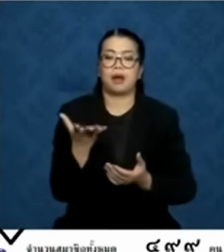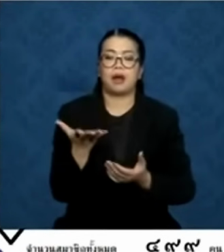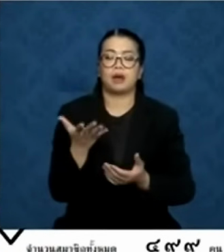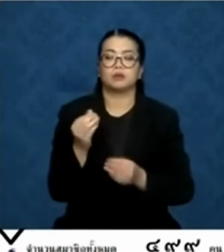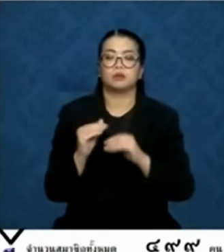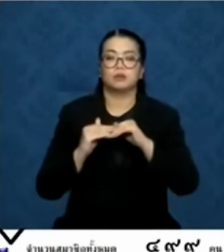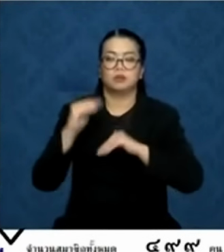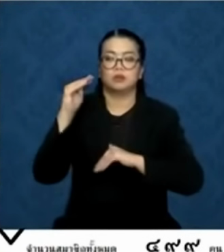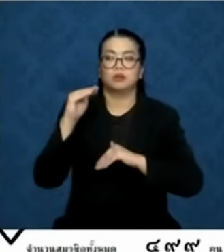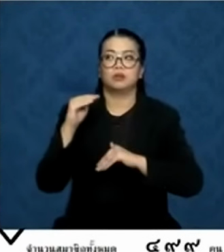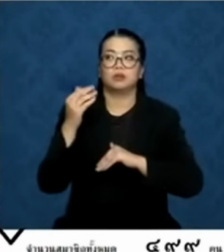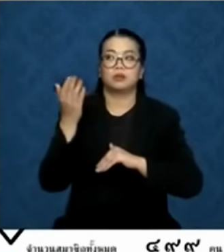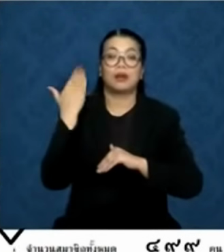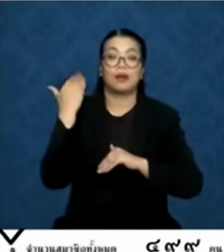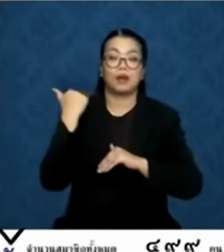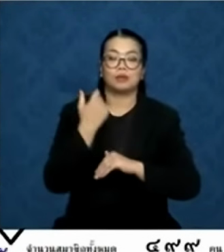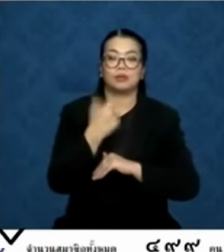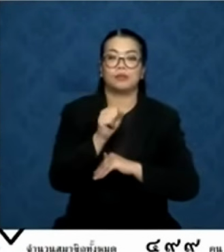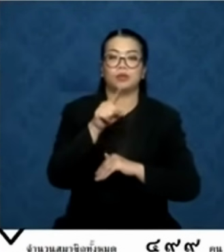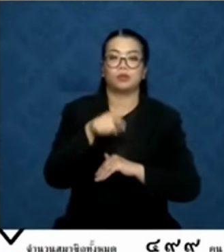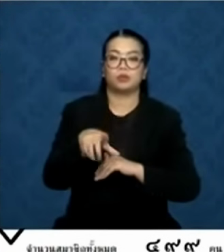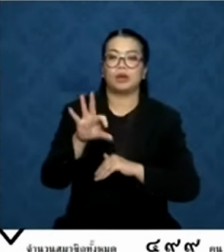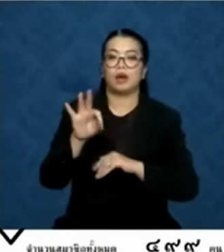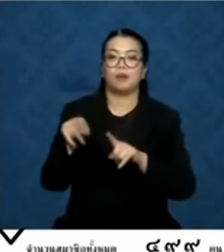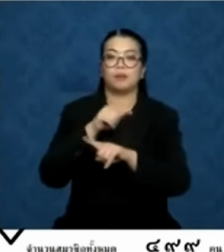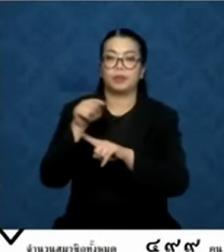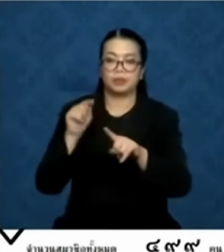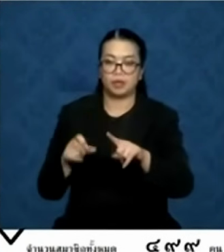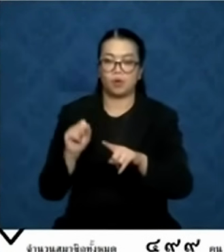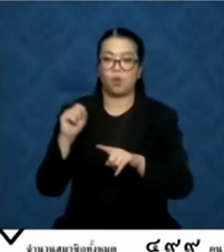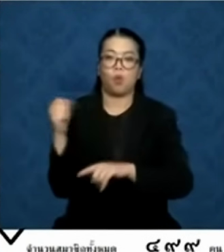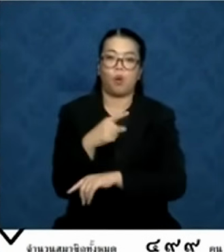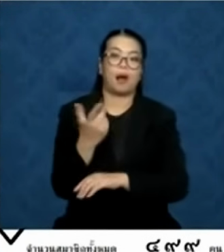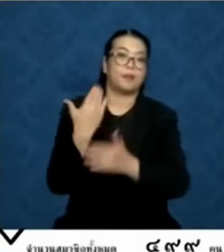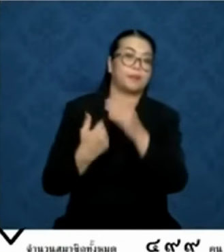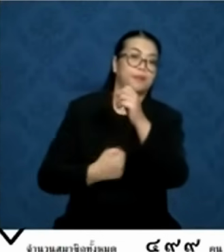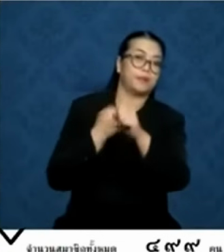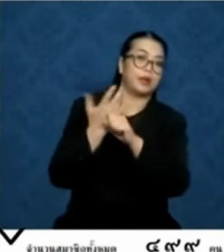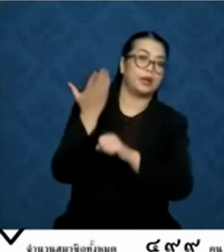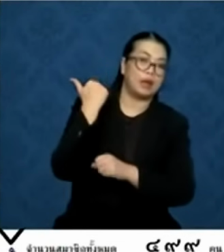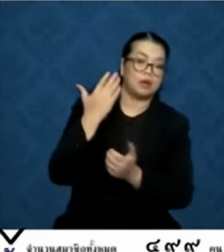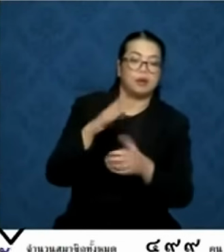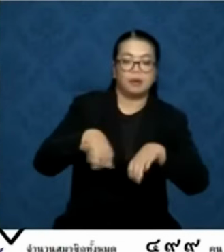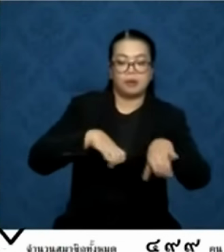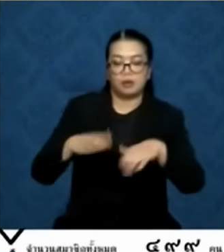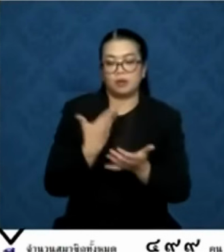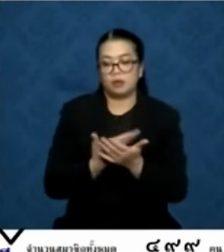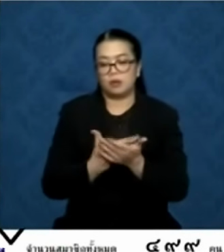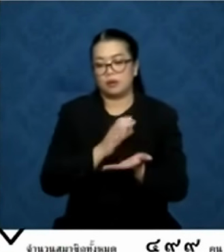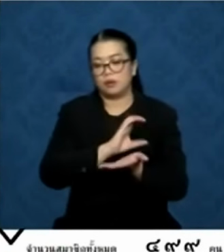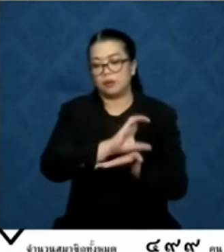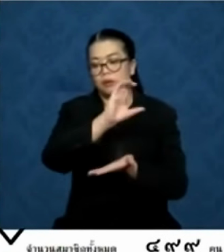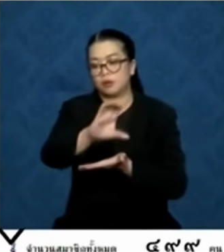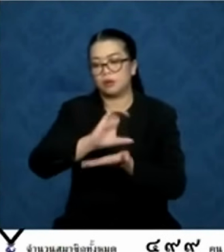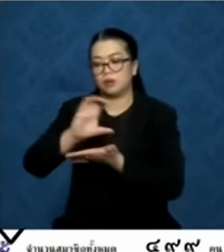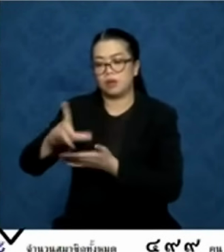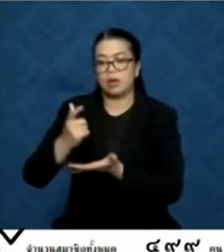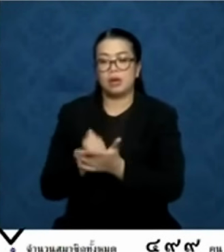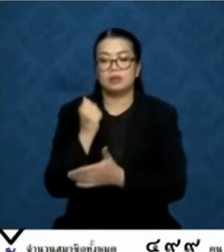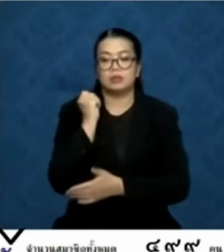ละ 11.9 ทำให้สามารถจัดสรรรายจ่ายลงทุนได้กว่